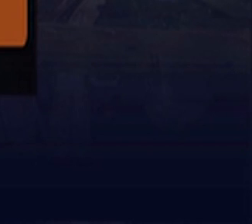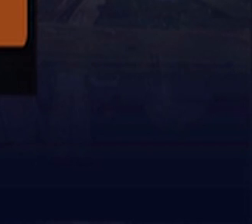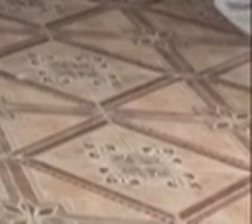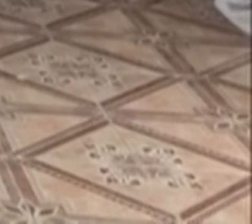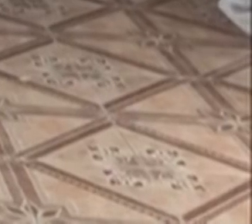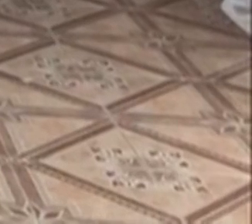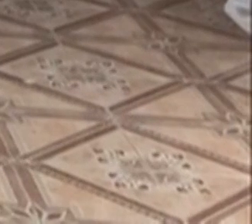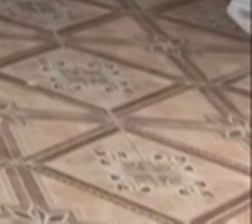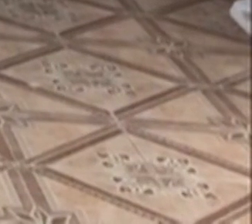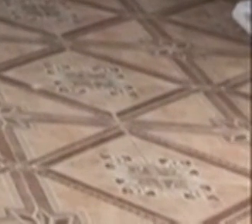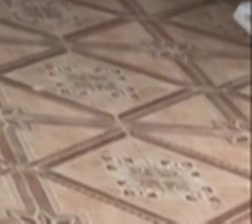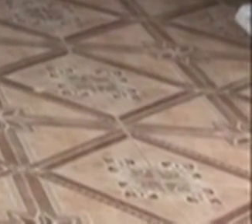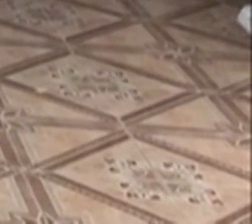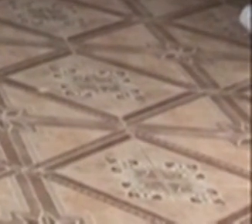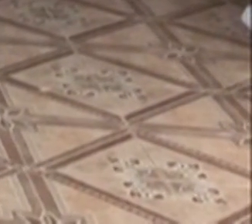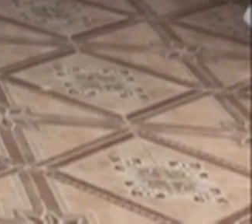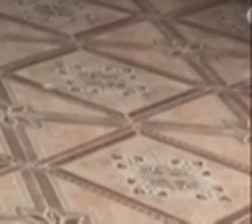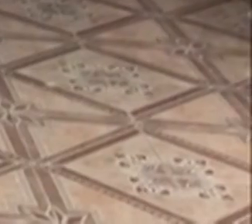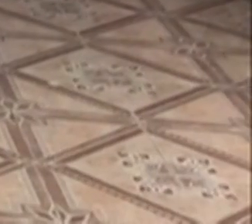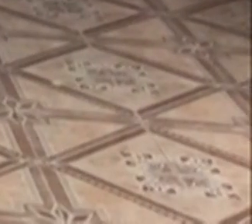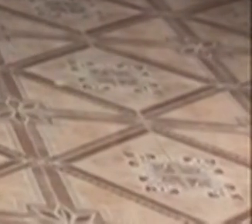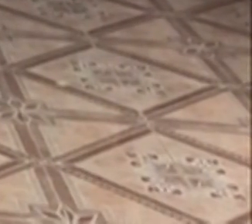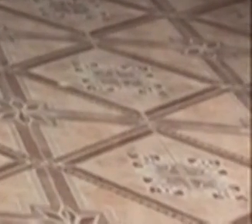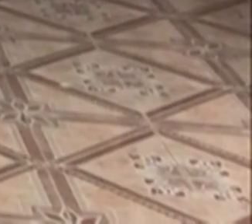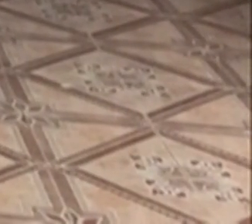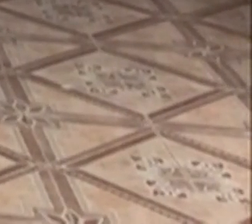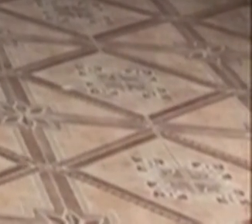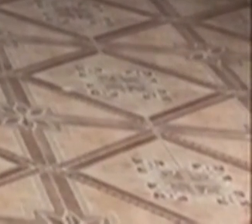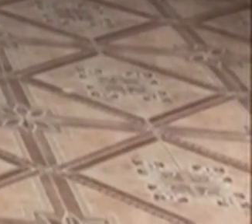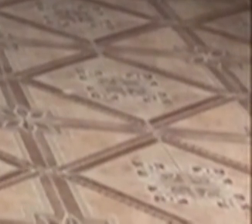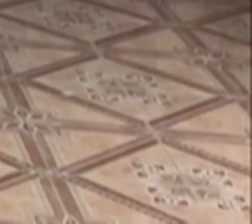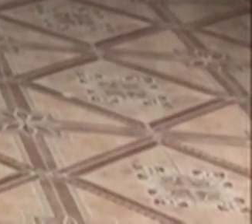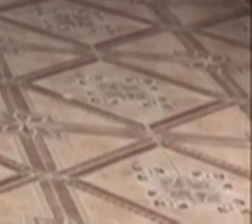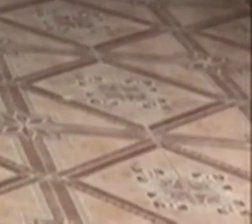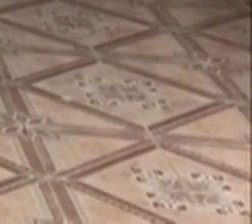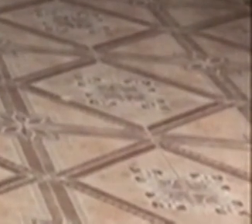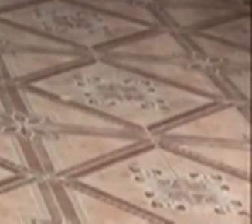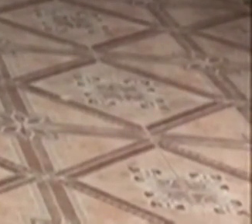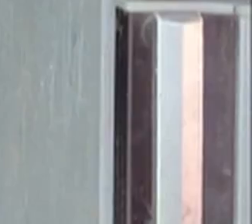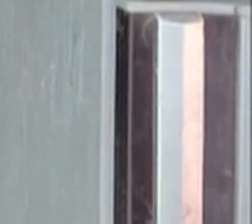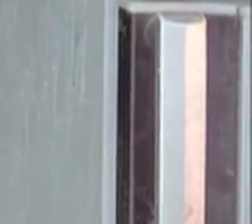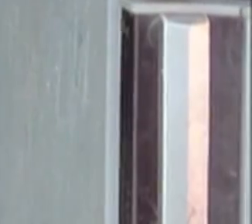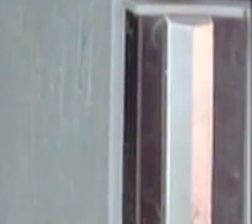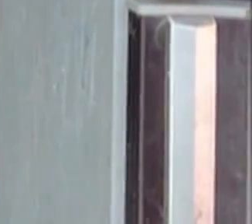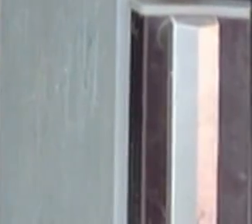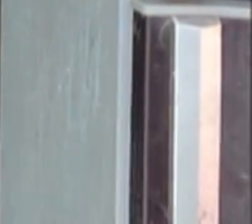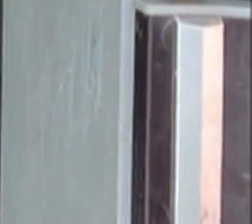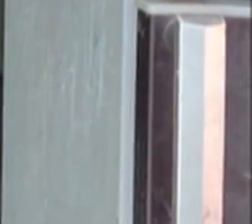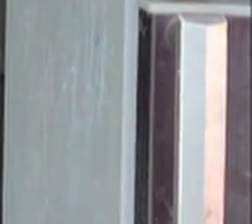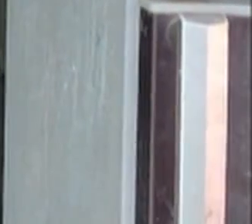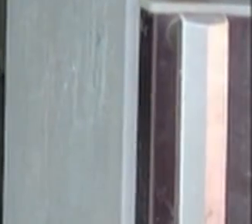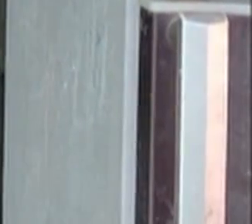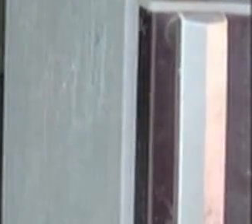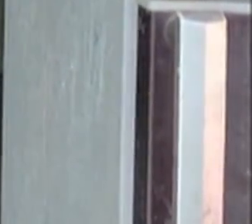ประเทศไทยจะมีผู้ติดเชื้อทะลุ1ล้านคนนะครับซึ่งถือว่าเป็นตัวเลขที่สูงมากพอสมควรนะครับสถานการณ์การระบ